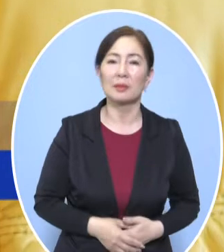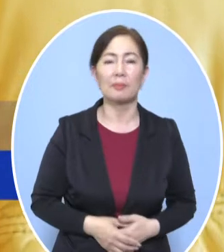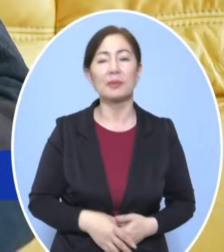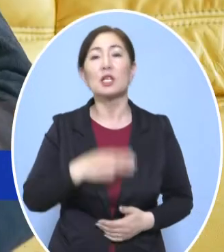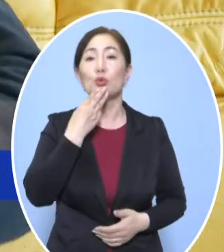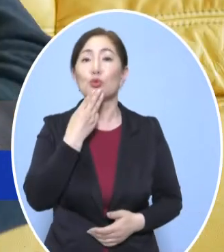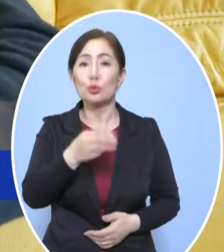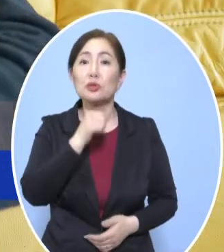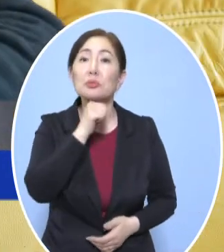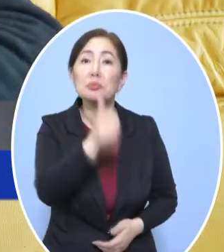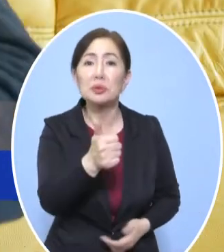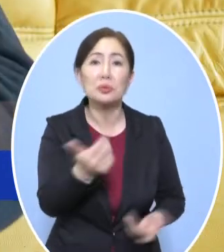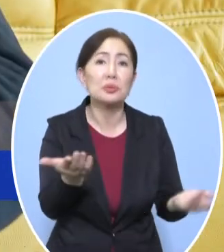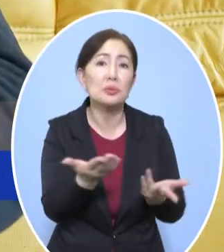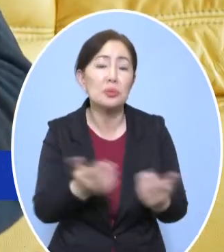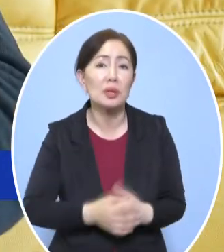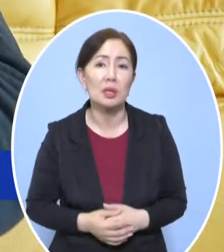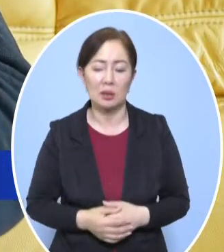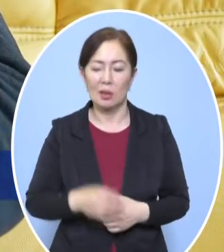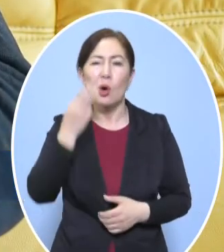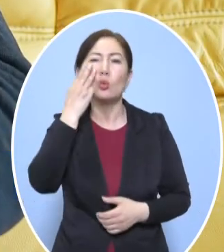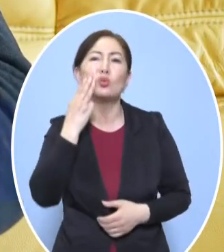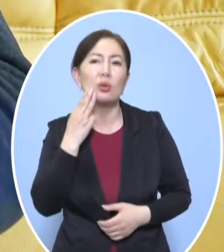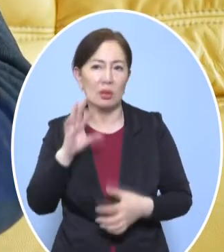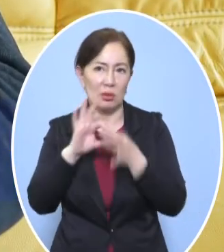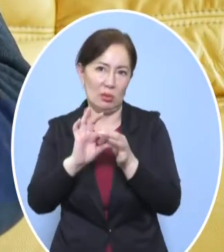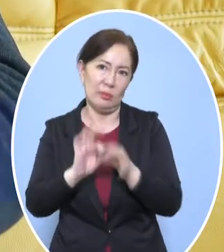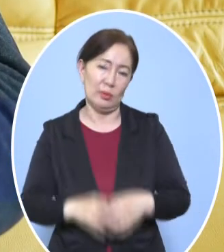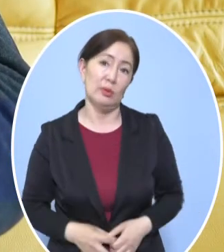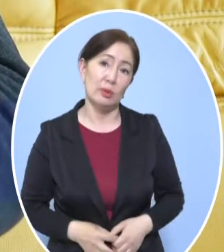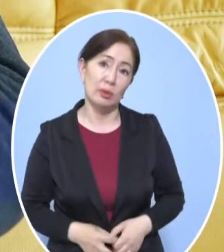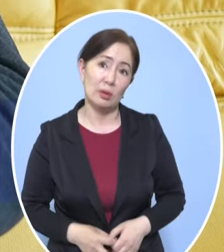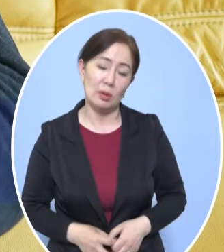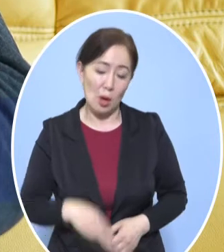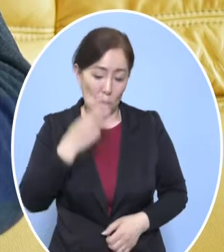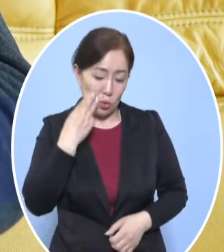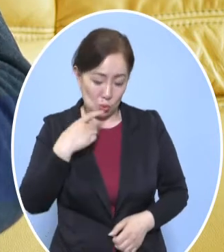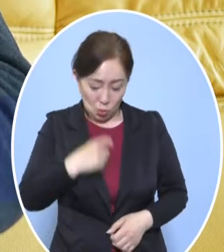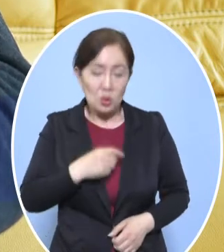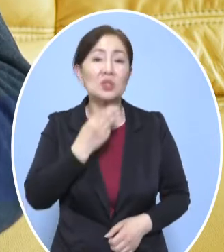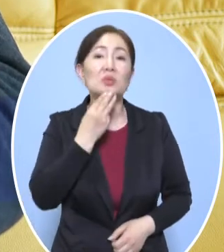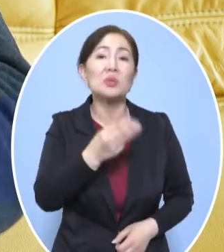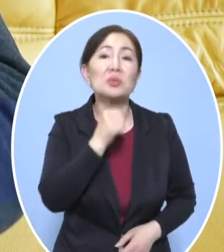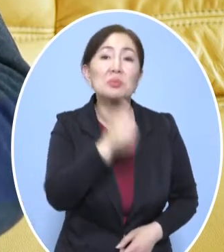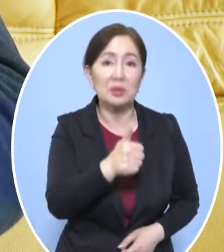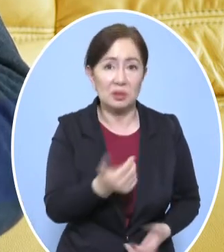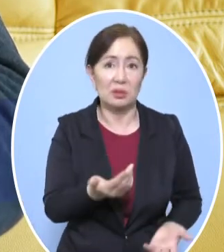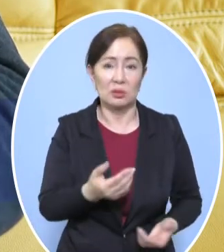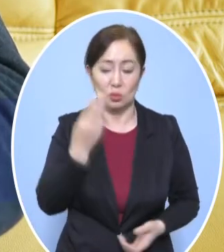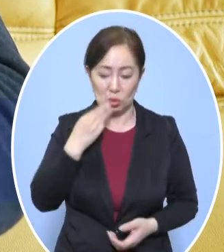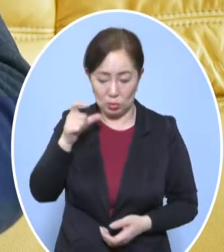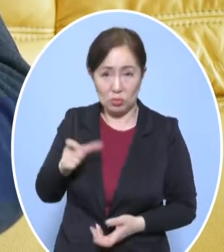байдаг. Шудраг босны бодлого гэдэг чинь гоё штэ. Шунал гэдэг юмнаас л үүсдэг юм. Шуналтай хүн бол шудраг бос